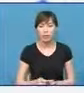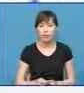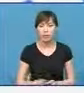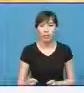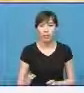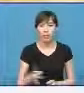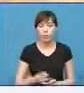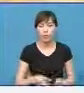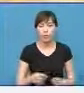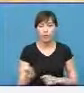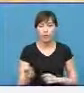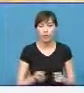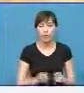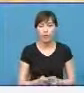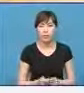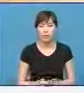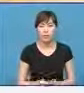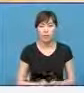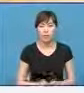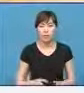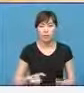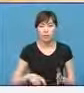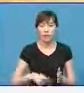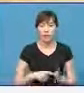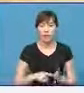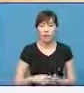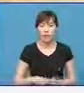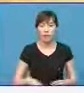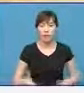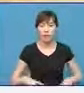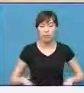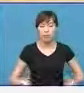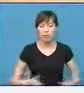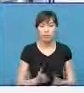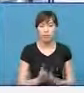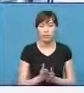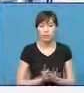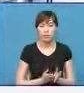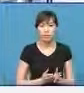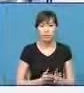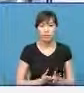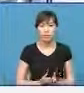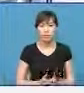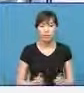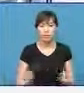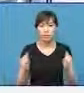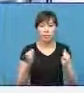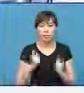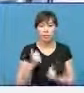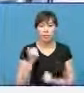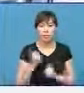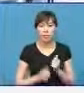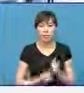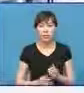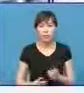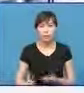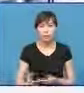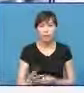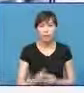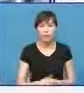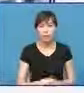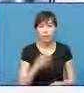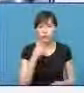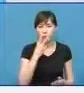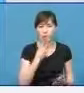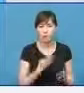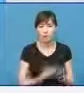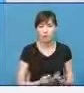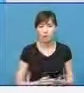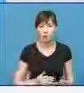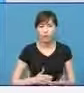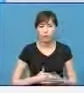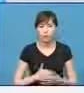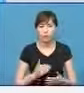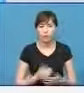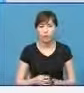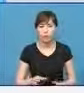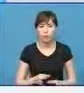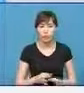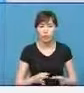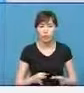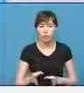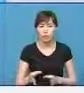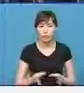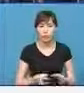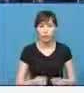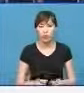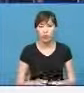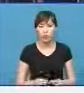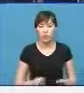бөлімдер қалалық мәслихаттың қызметкерлер арасында спорт сайысын ұйымдастыруды діттепті. Қатысушылар үстел теннисі, дойбы, шахмат,